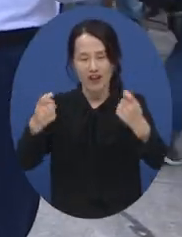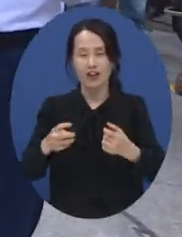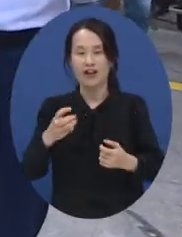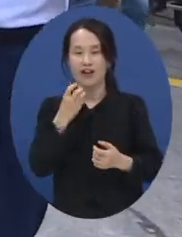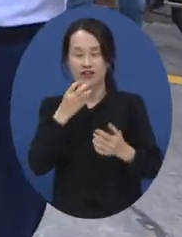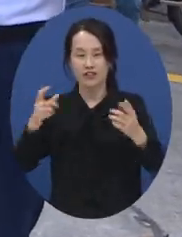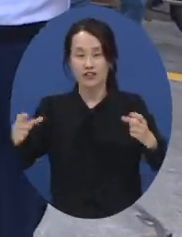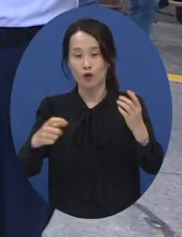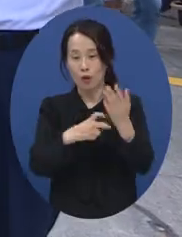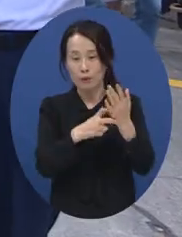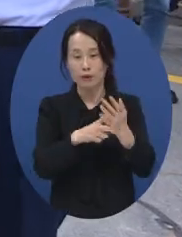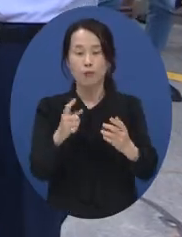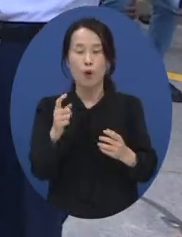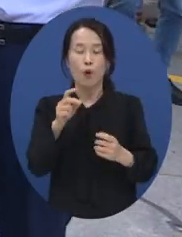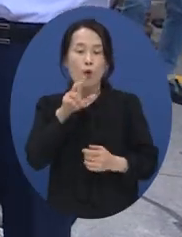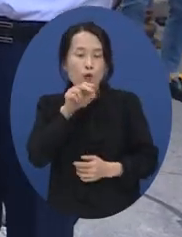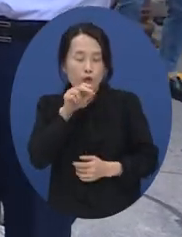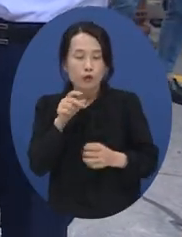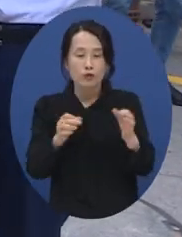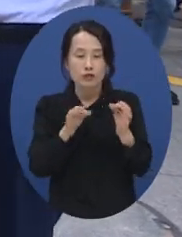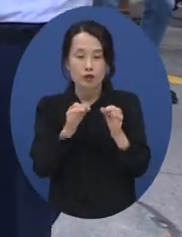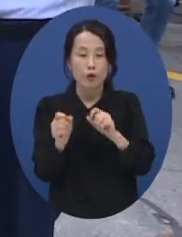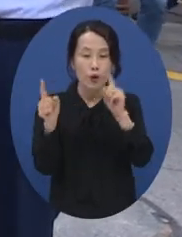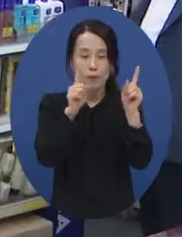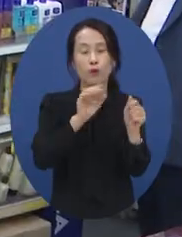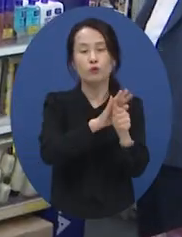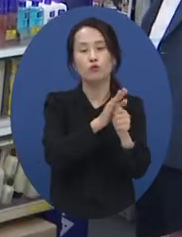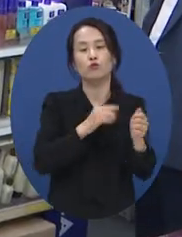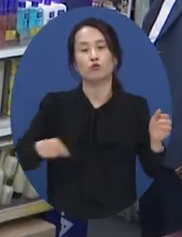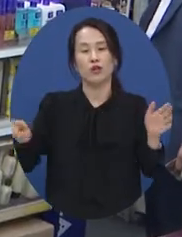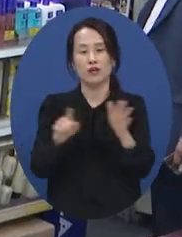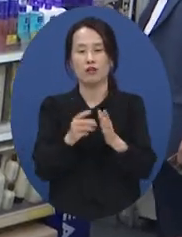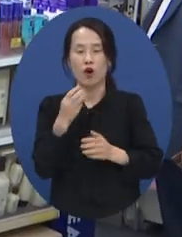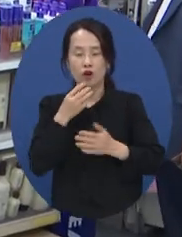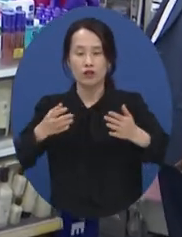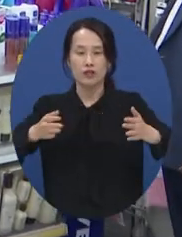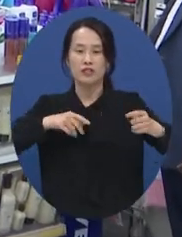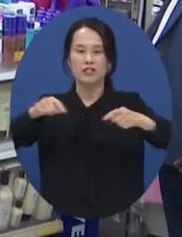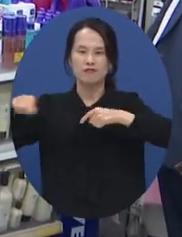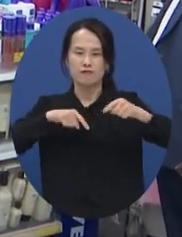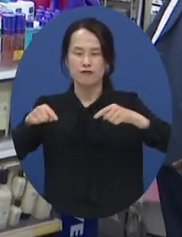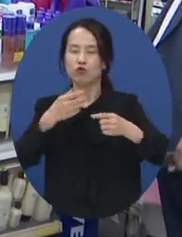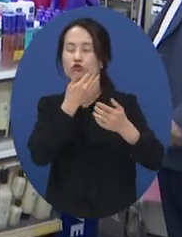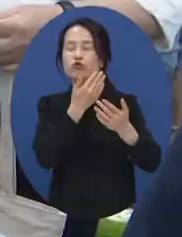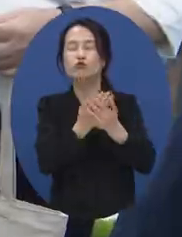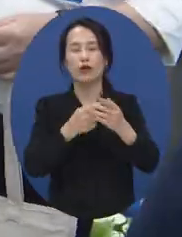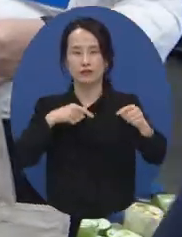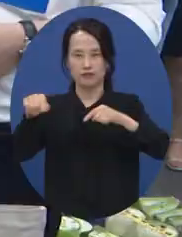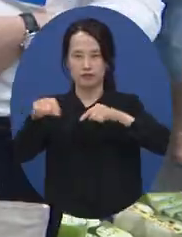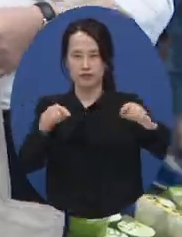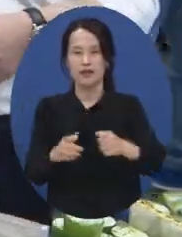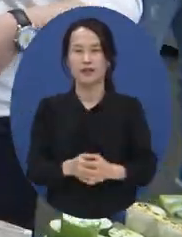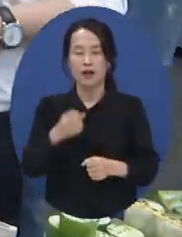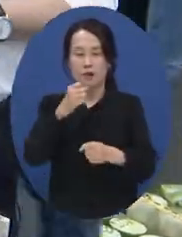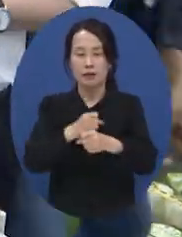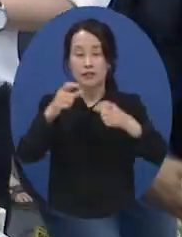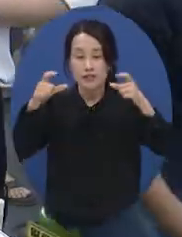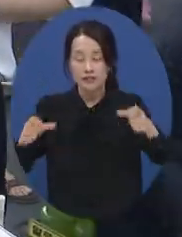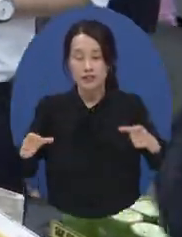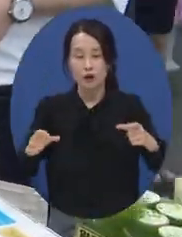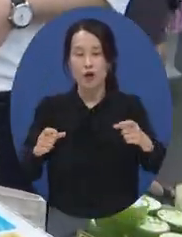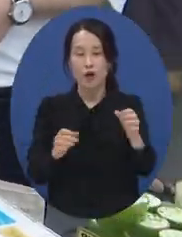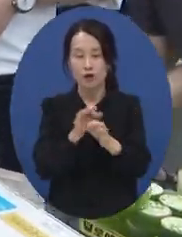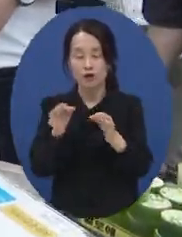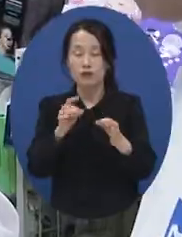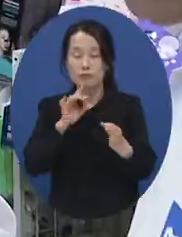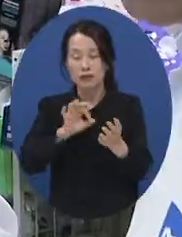지역 화폐는 골목 상권을 살리고자 만들어진 민선 7기 경기도가 밀고 있는 핵심 정책. 발행 지역의 소상공인 가게에서만 쓰는